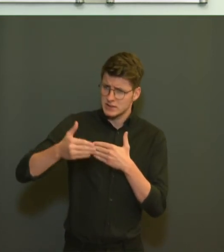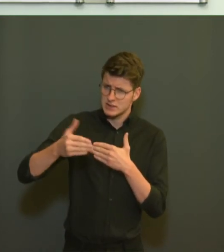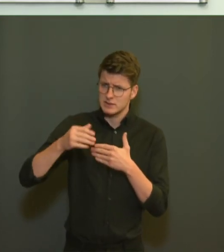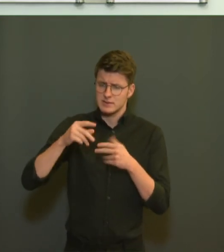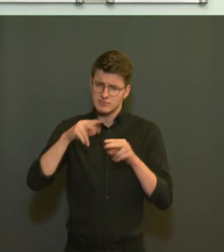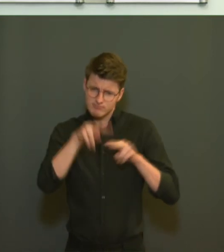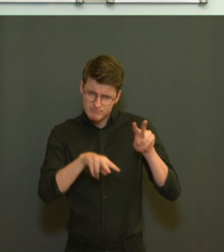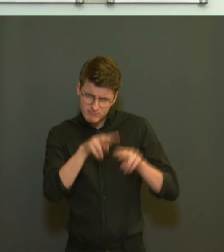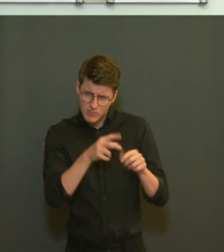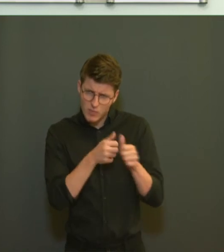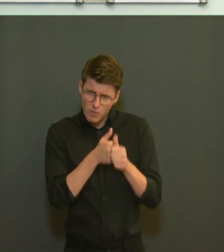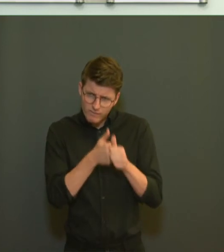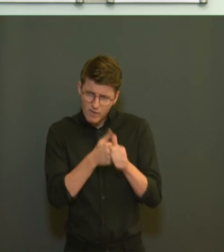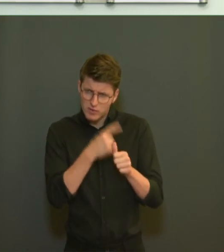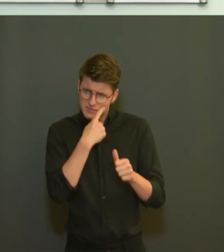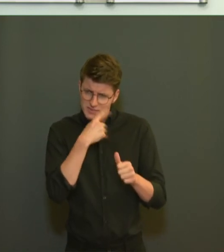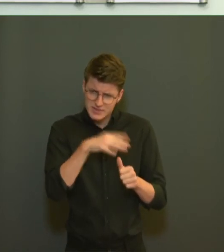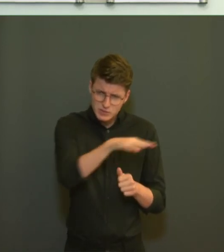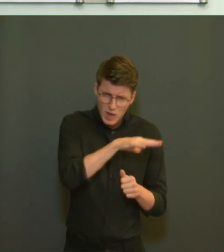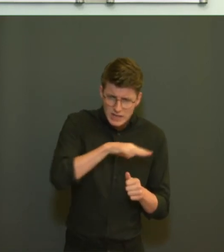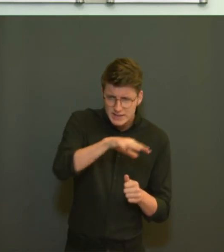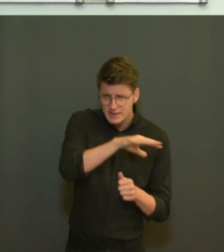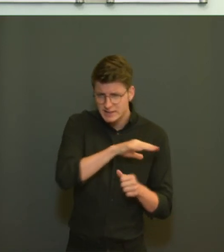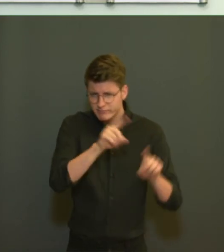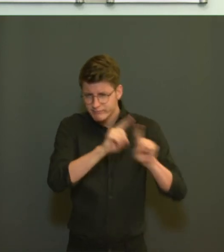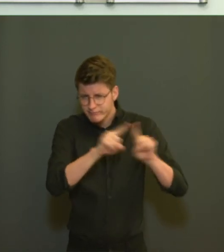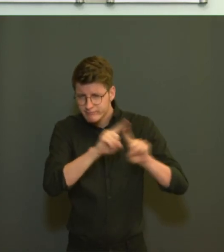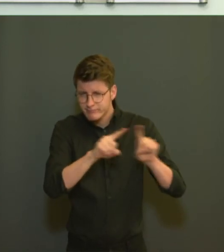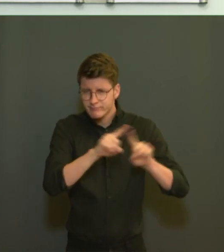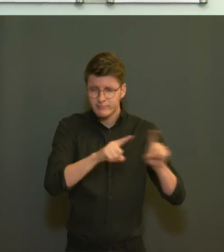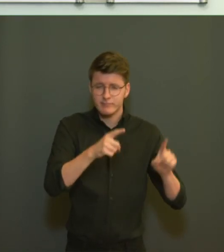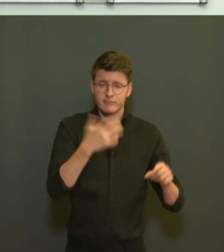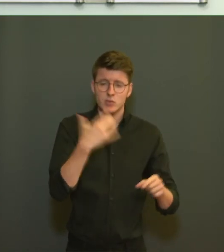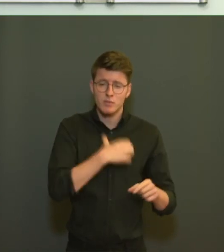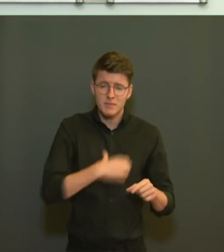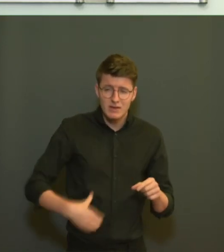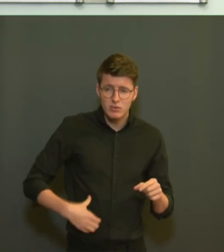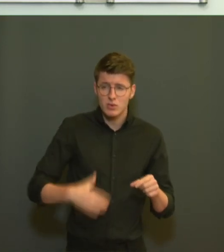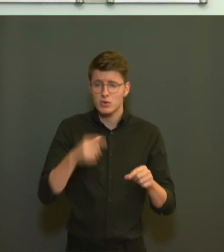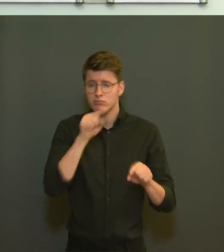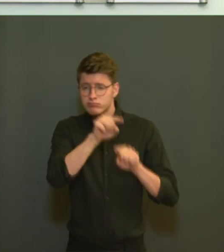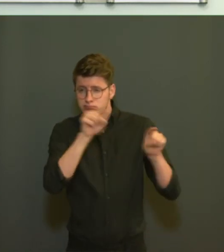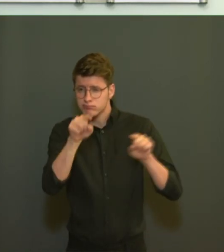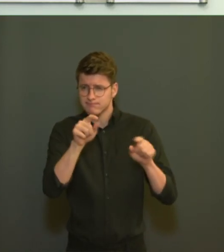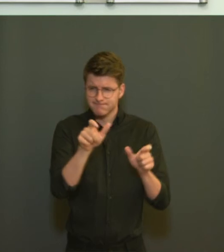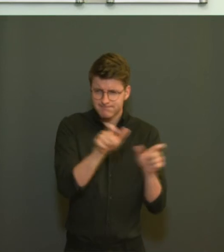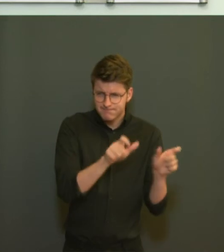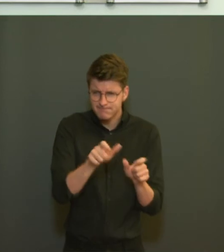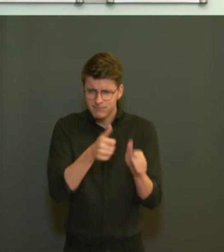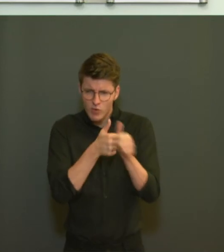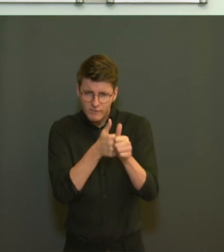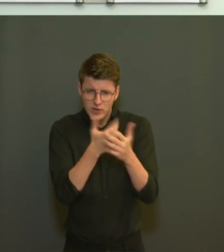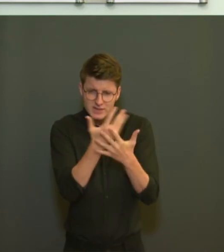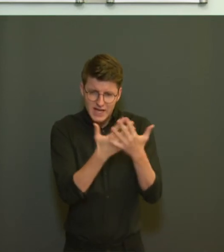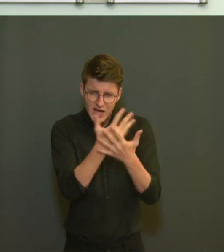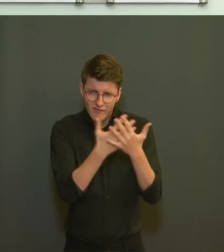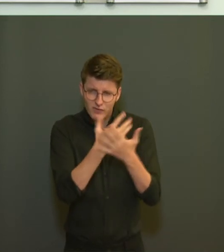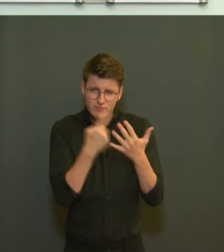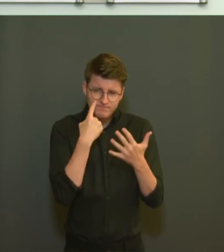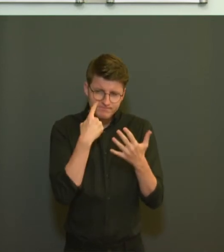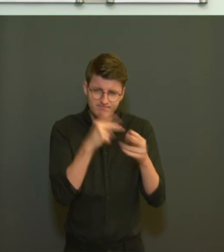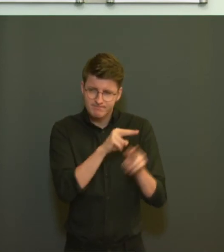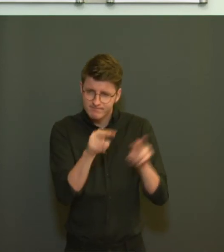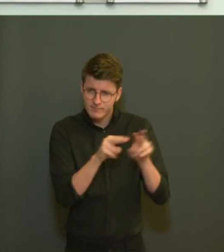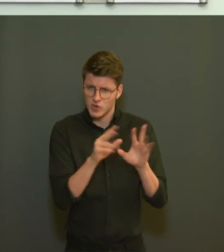de situaties in de gemeenten. Dat is op basis van de cijfers, op basis van het soort van uitbraken en